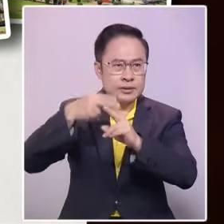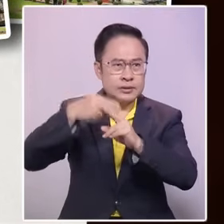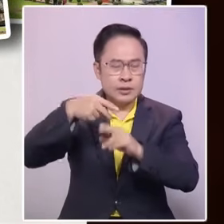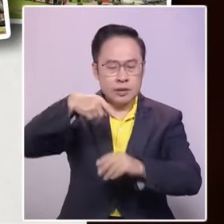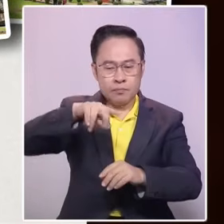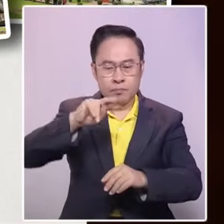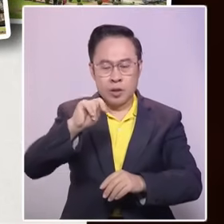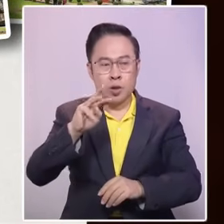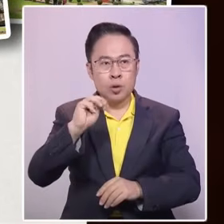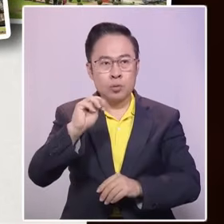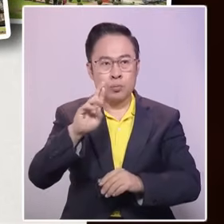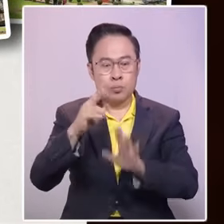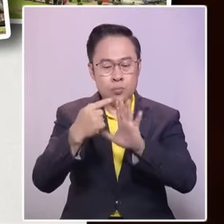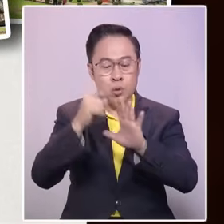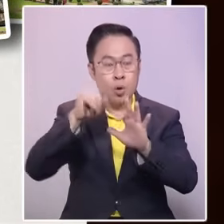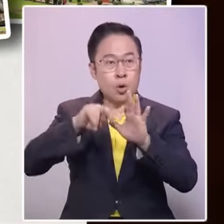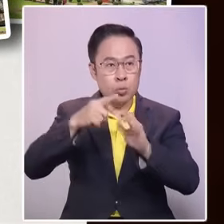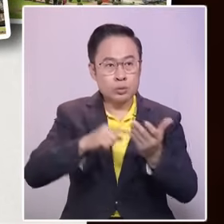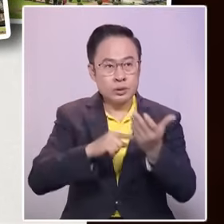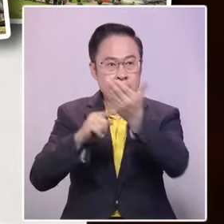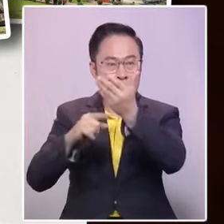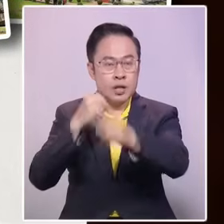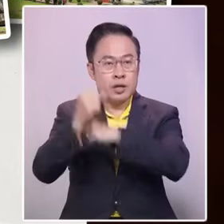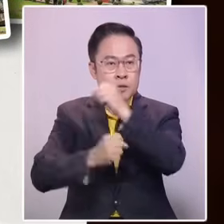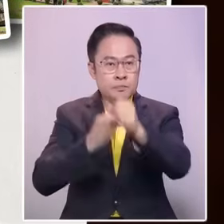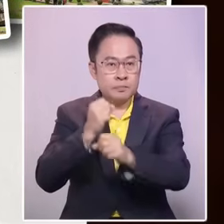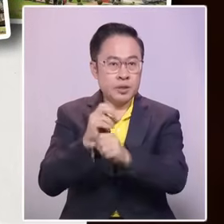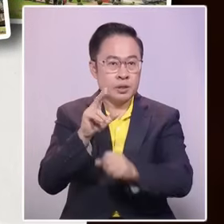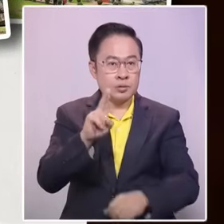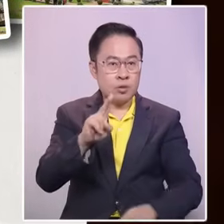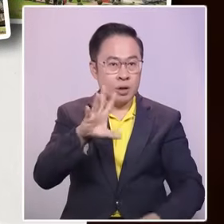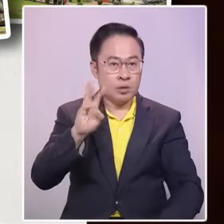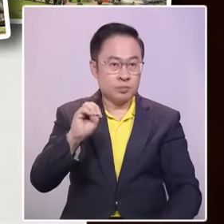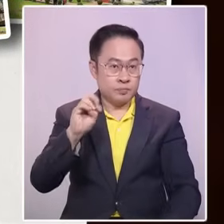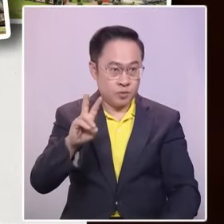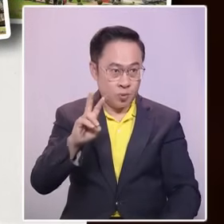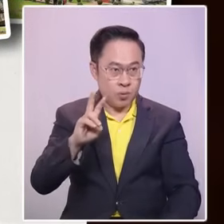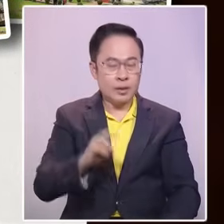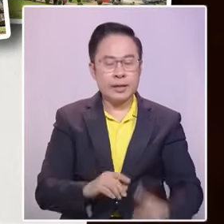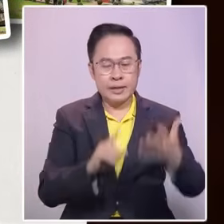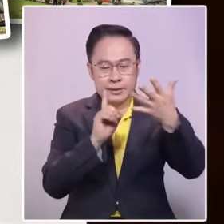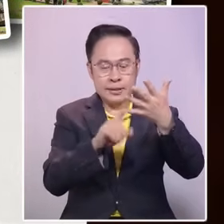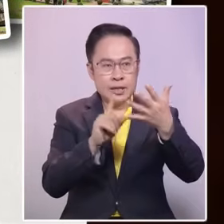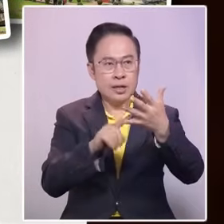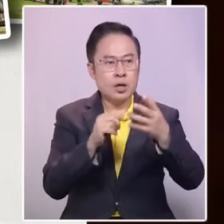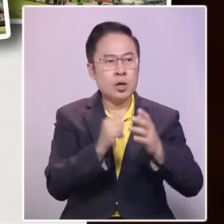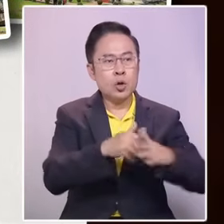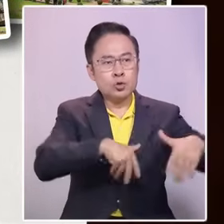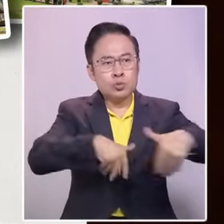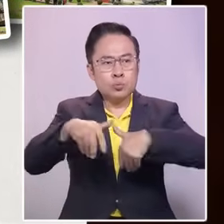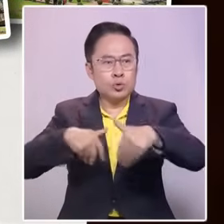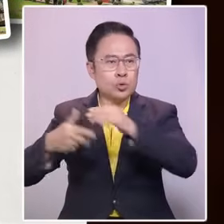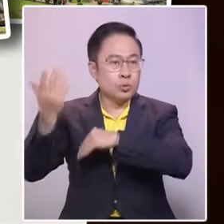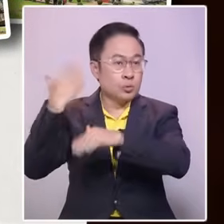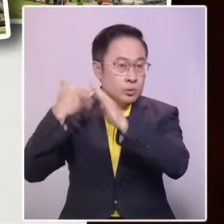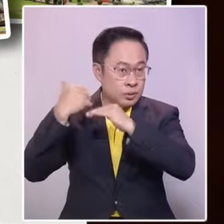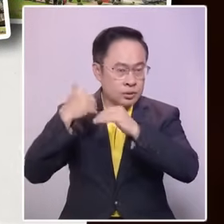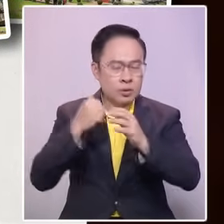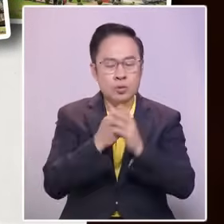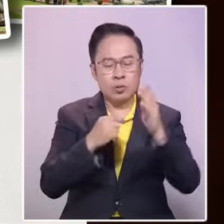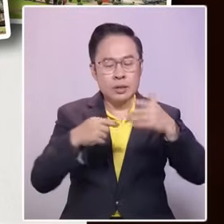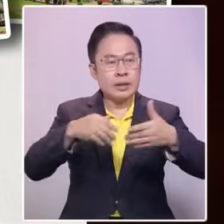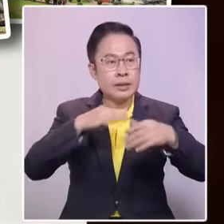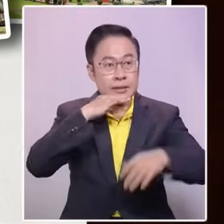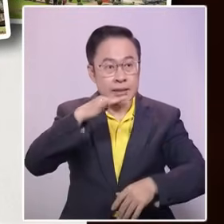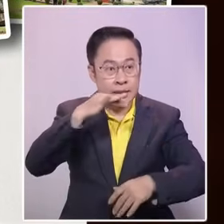ครับขึ้นบัญชีไว้เมื่อเมษายนปี62และที่สงขลานะครับชุมชนที่เกี่ยวข้องต่อเนื่องกับริมทะเลสาบสงขลาขึ้นบัญชีไว้